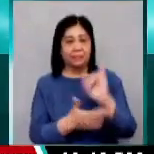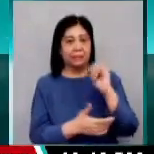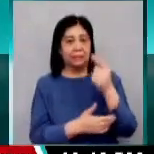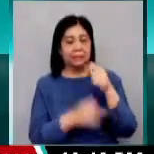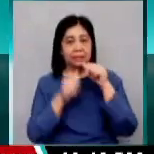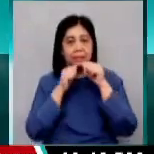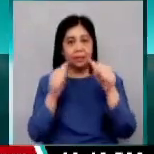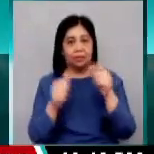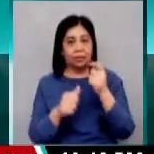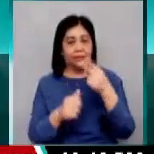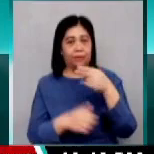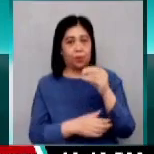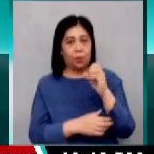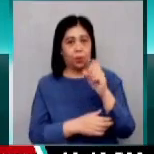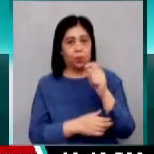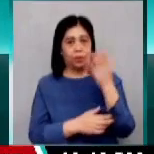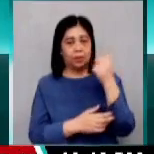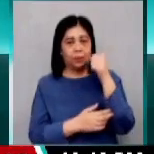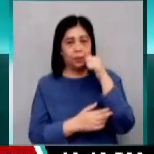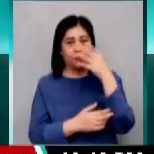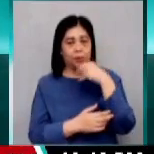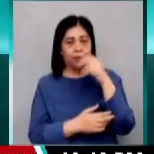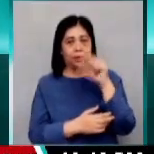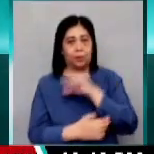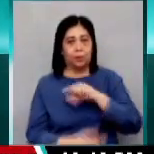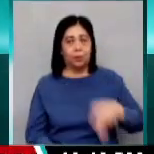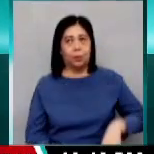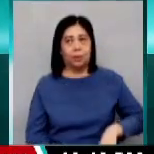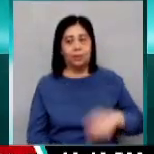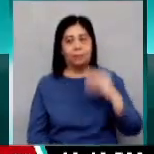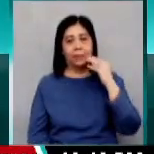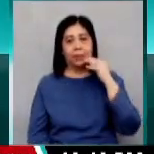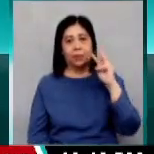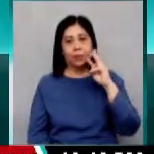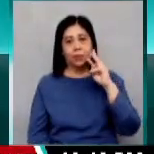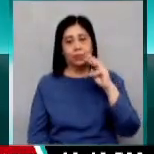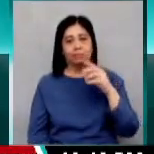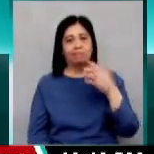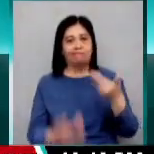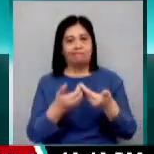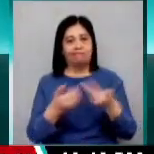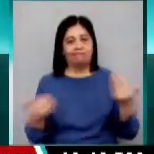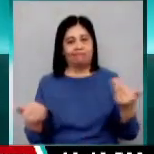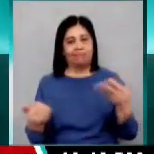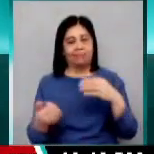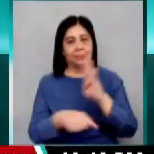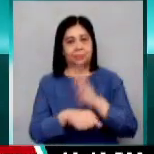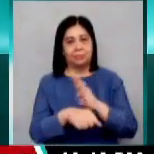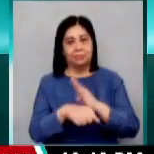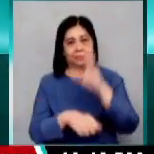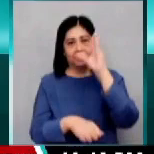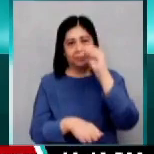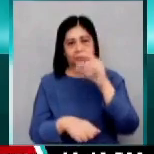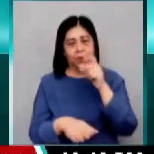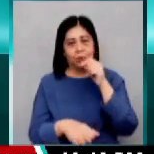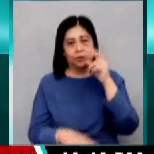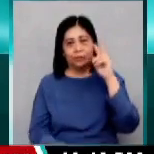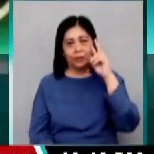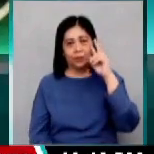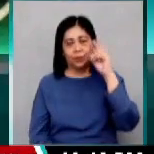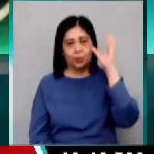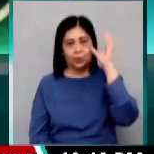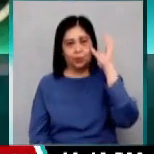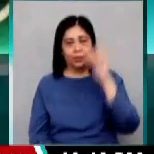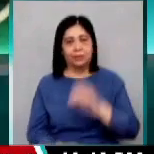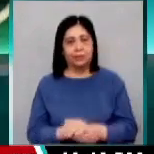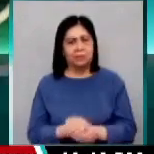host at former beauty queen na si Maggie Wilson na hiwalay na siya at ang businessman na si Victor Consunhi. Walang ibinigay